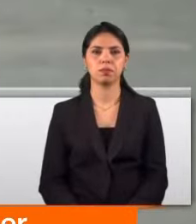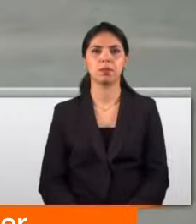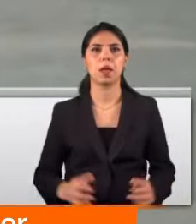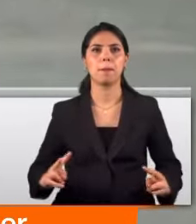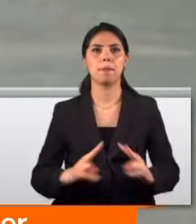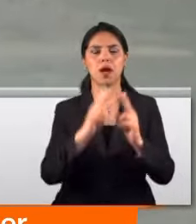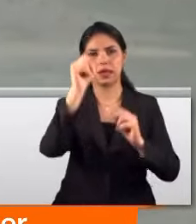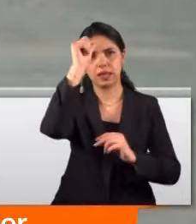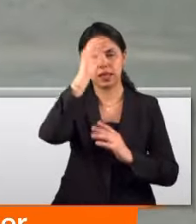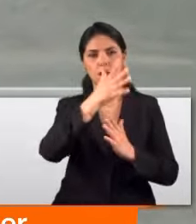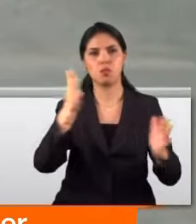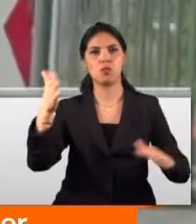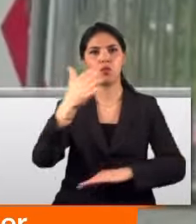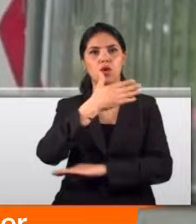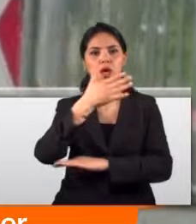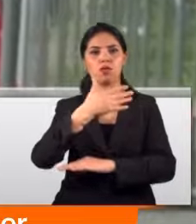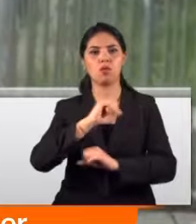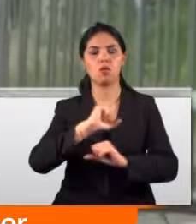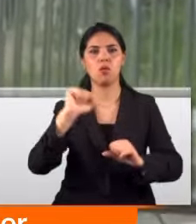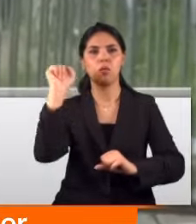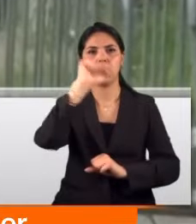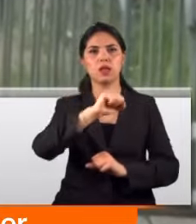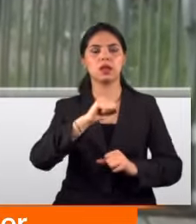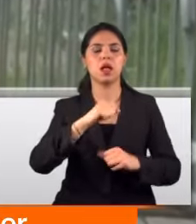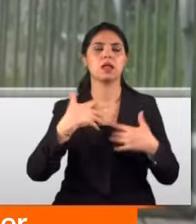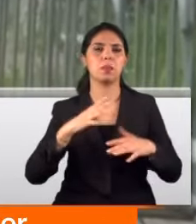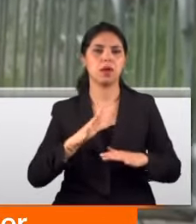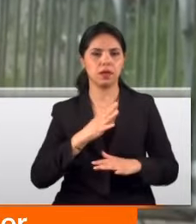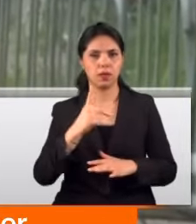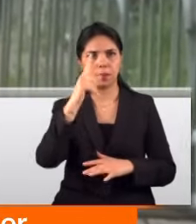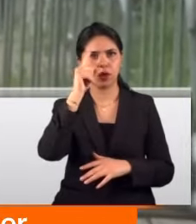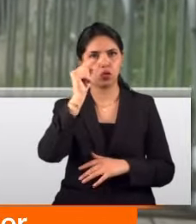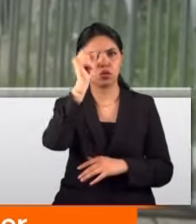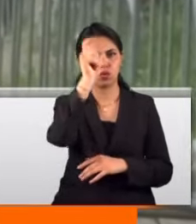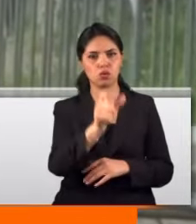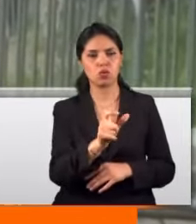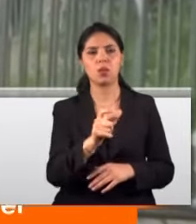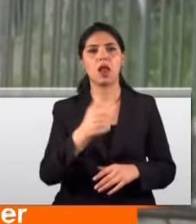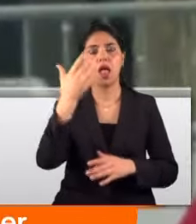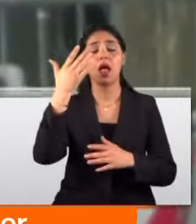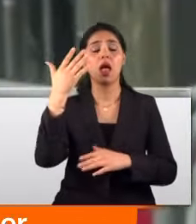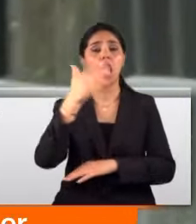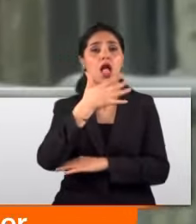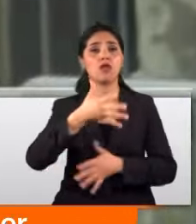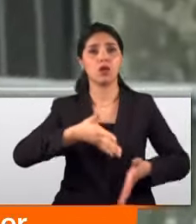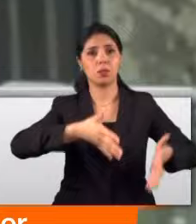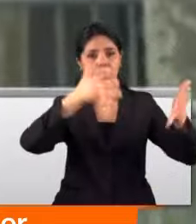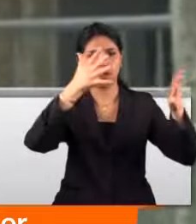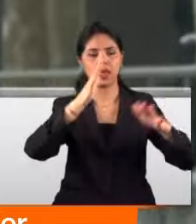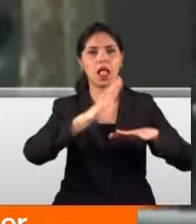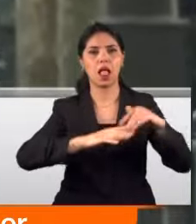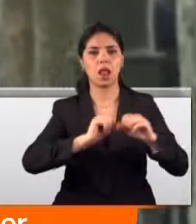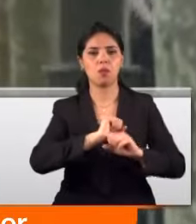Paris'teki İran Büyükelçiliği'nde de bombalı saldırı paniği vardı. Bir şüpheli elçilik binasına el bombası ve patlayıcı